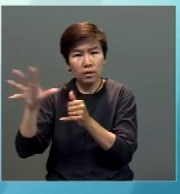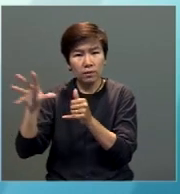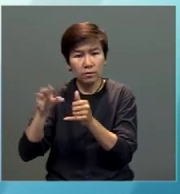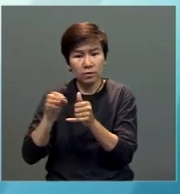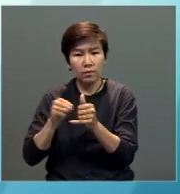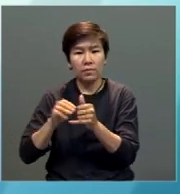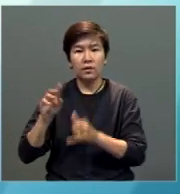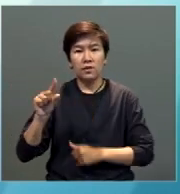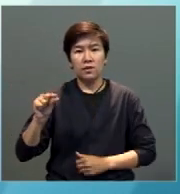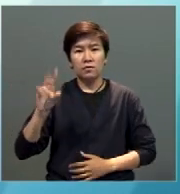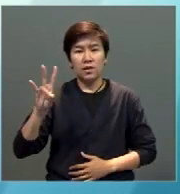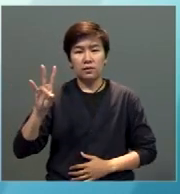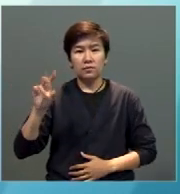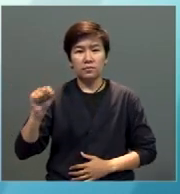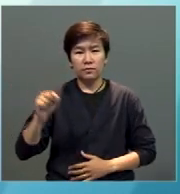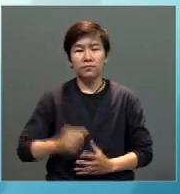2